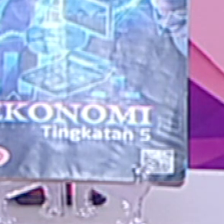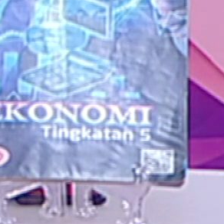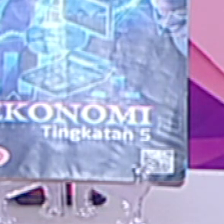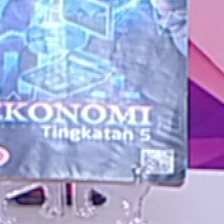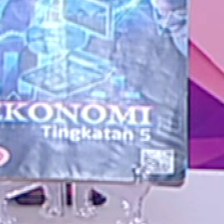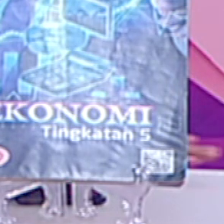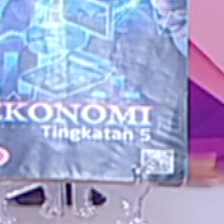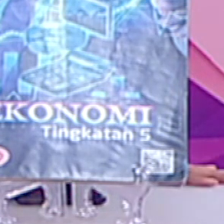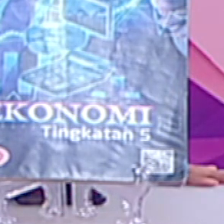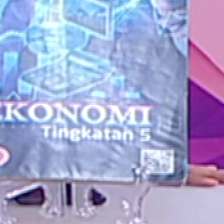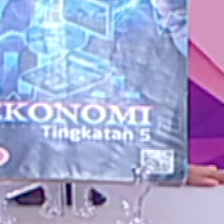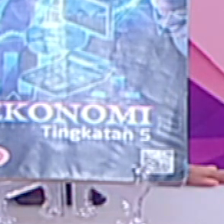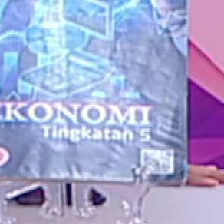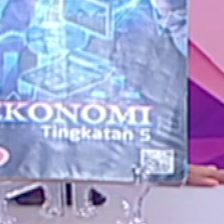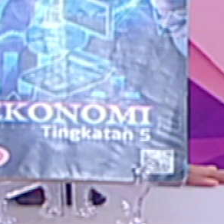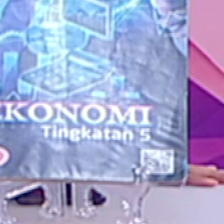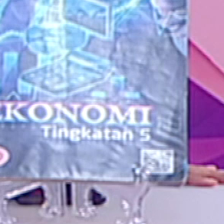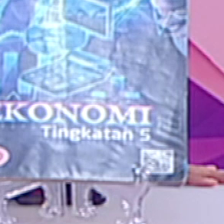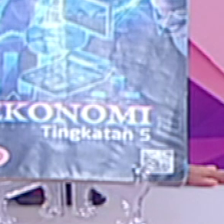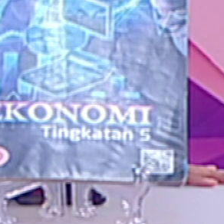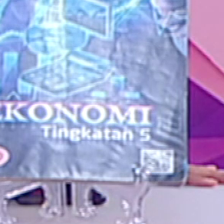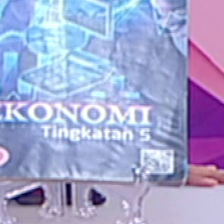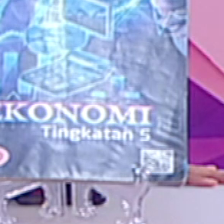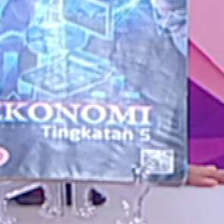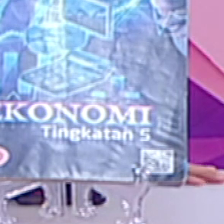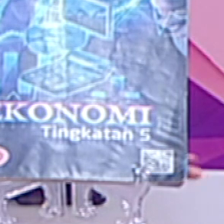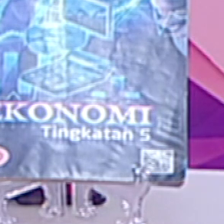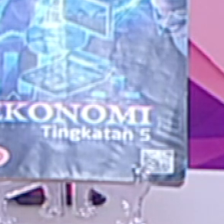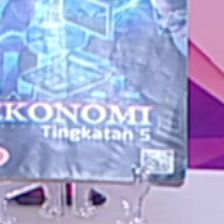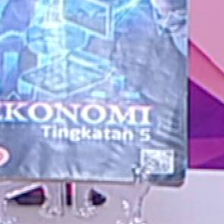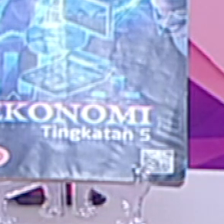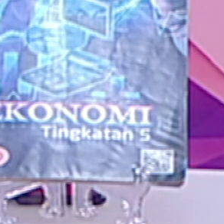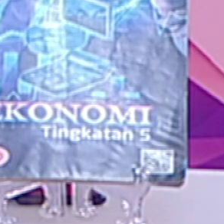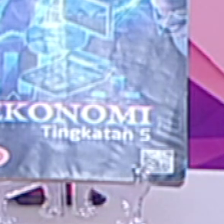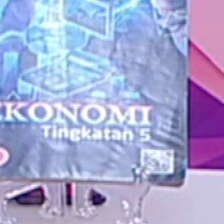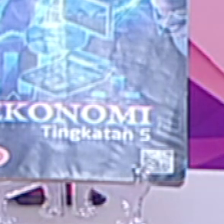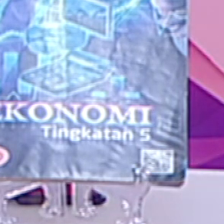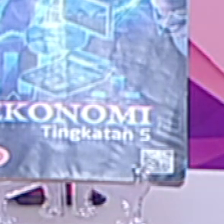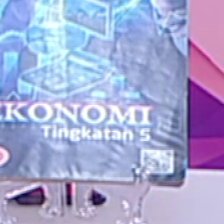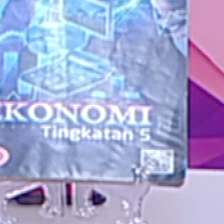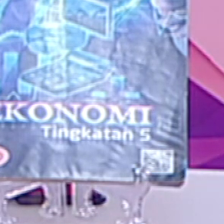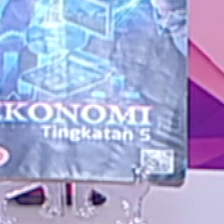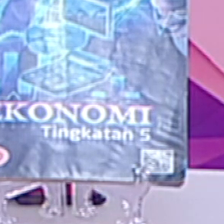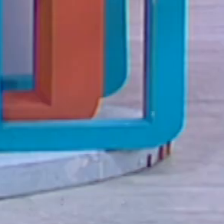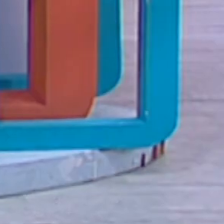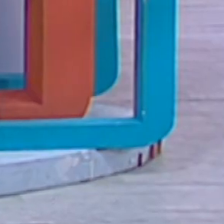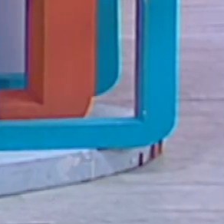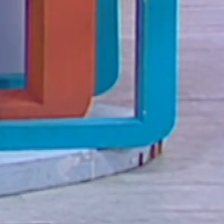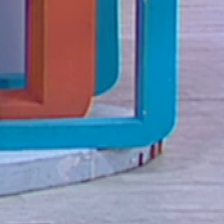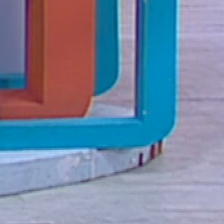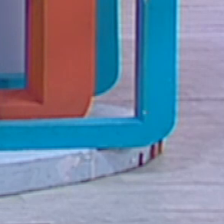atau kadar dasar semalaman sego nak tanya juga Cikgu sudah kita